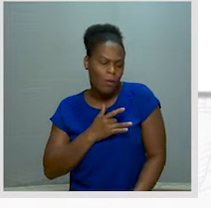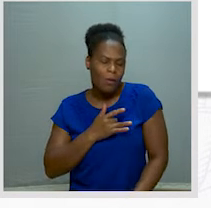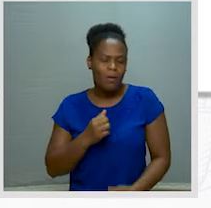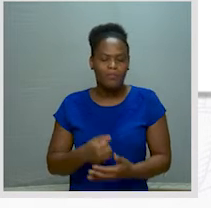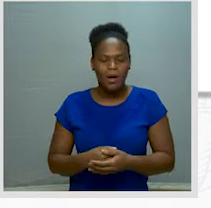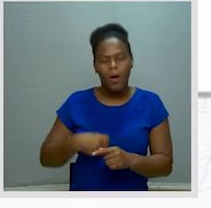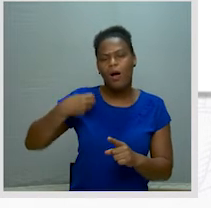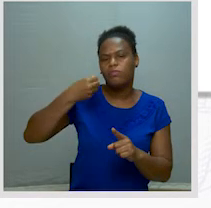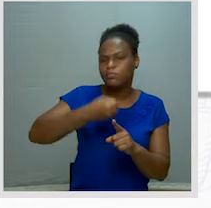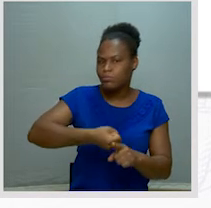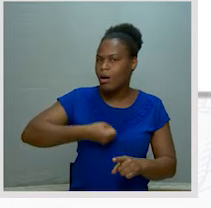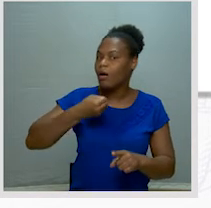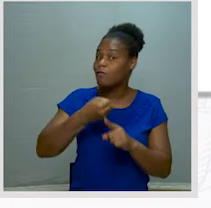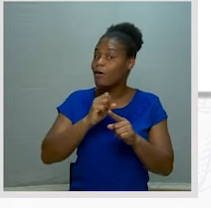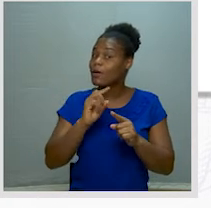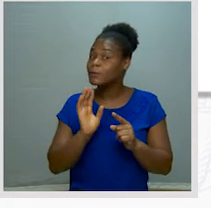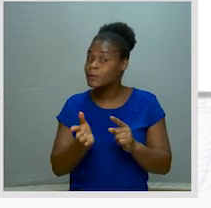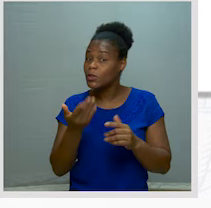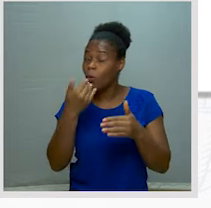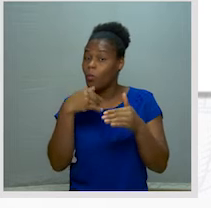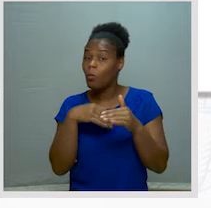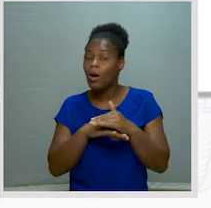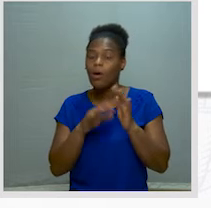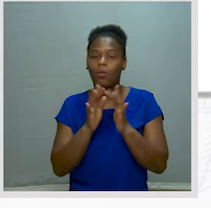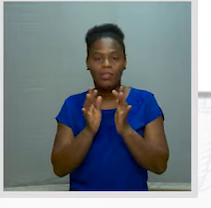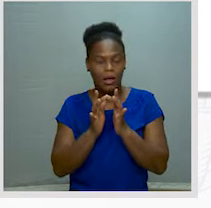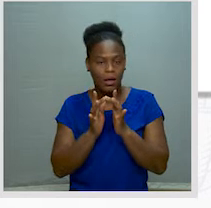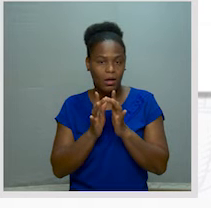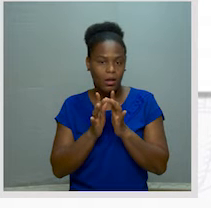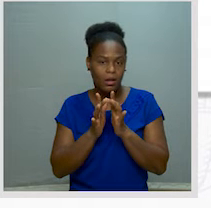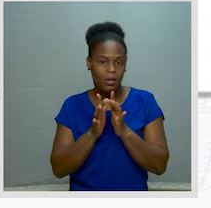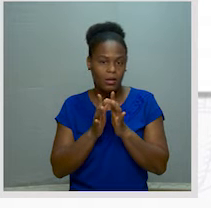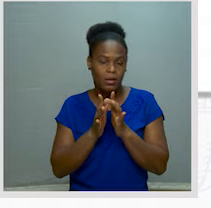Le défi, c'est de garder ce contact.